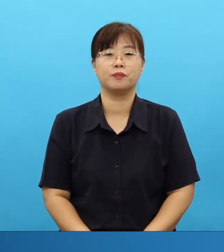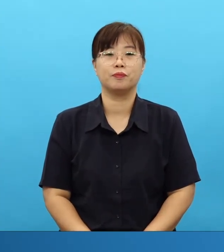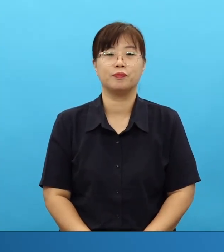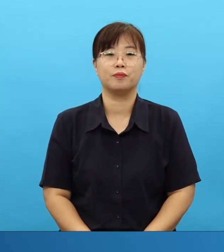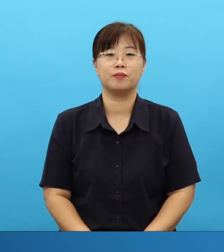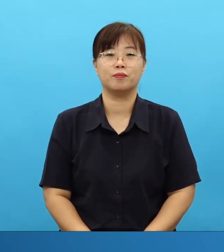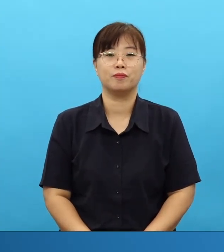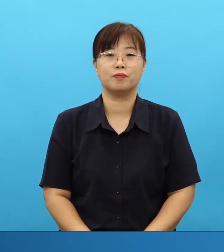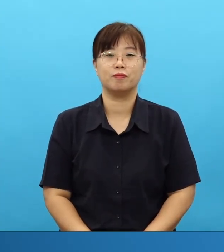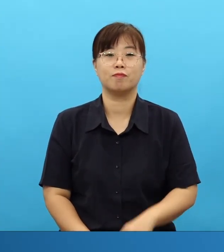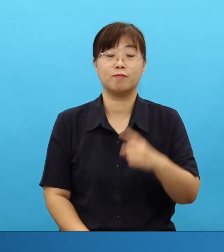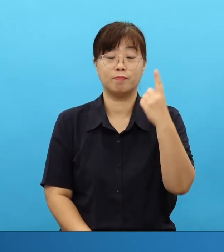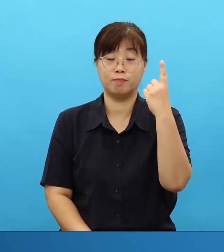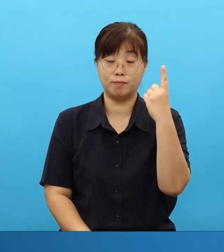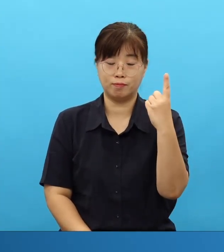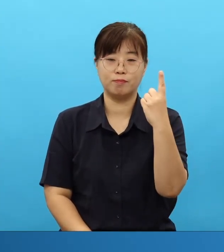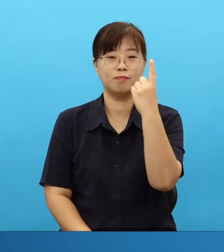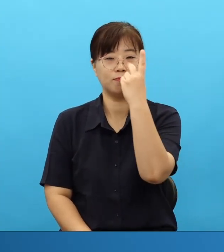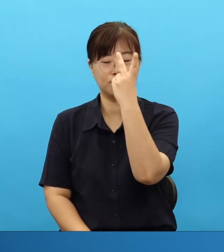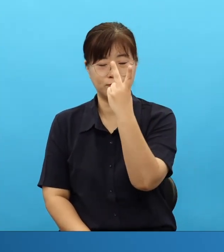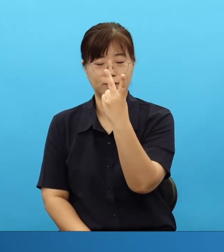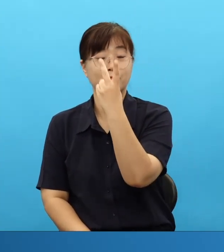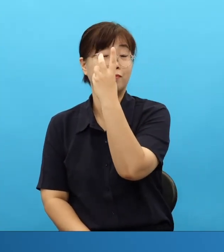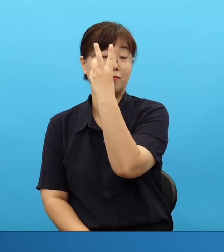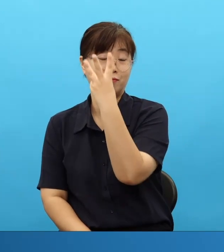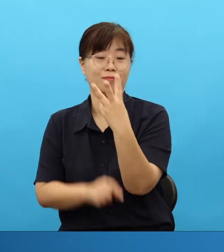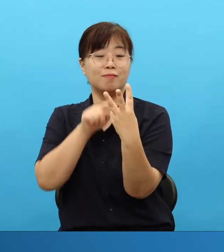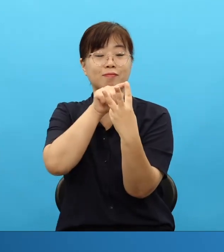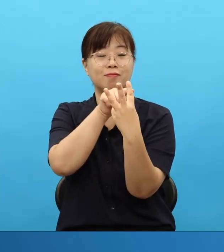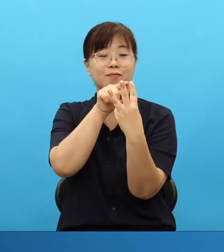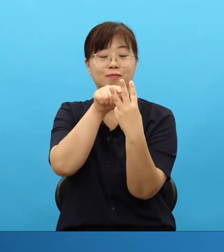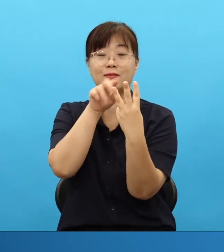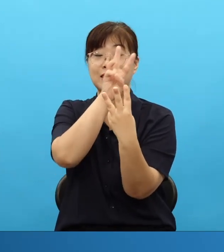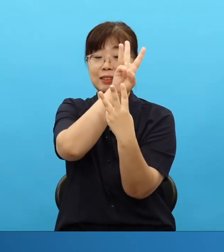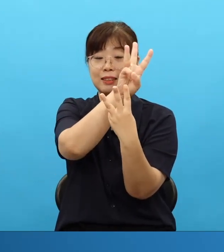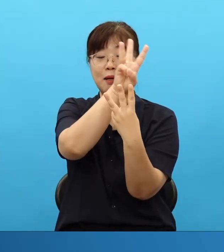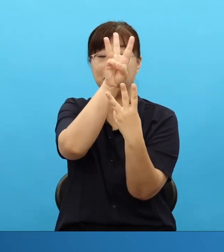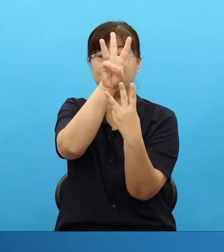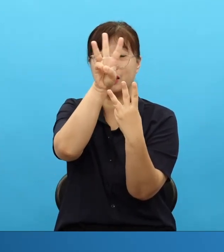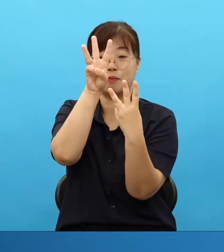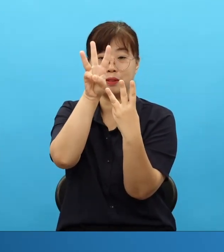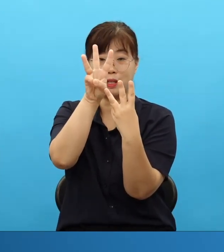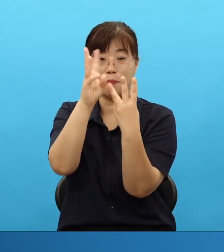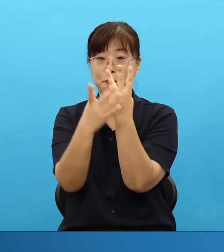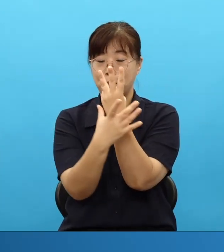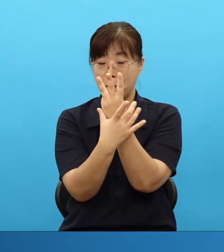때 세계 흐름을 바꾼 전도 제자가